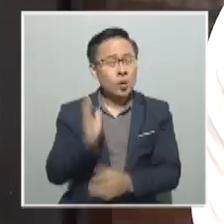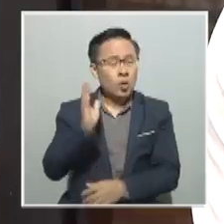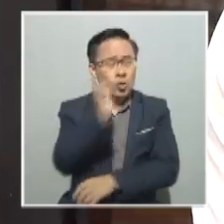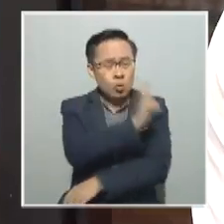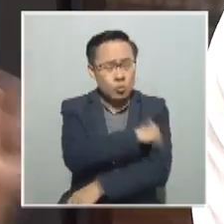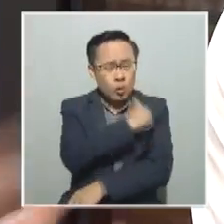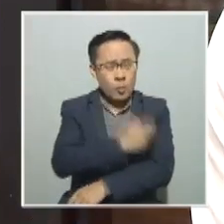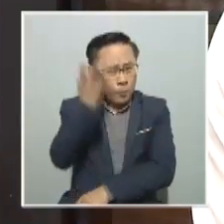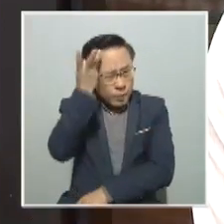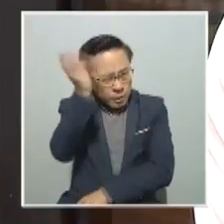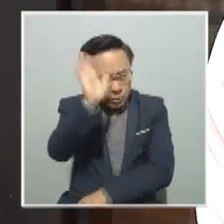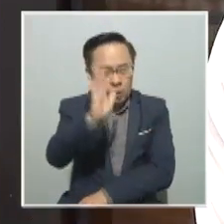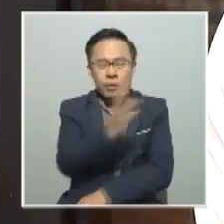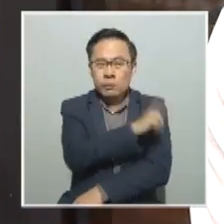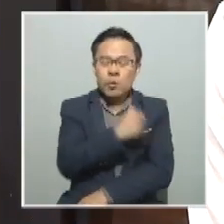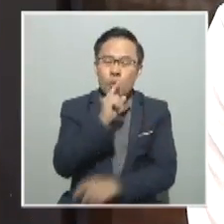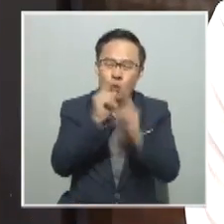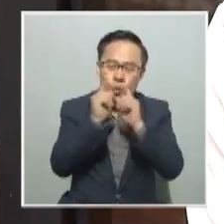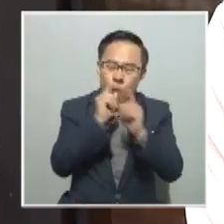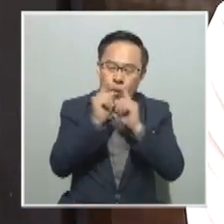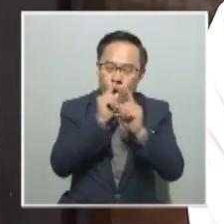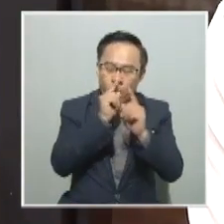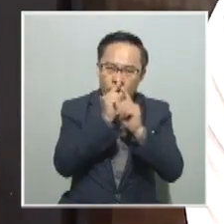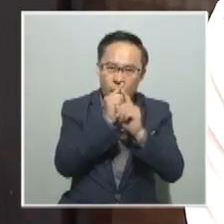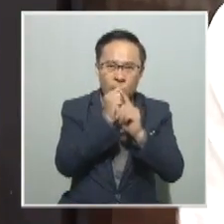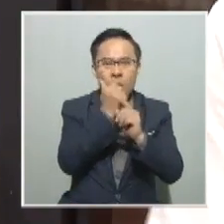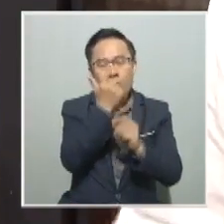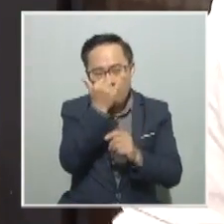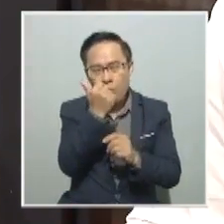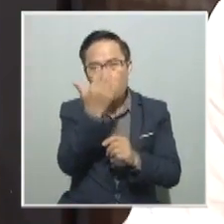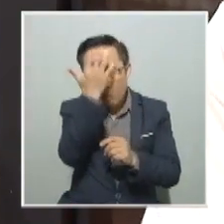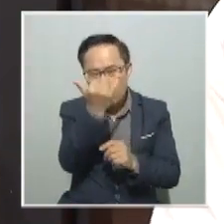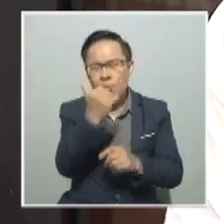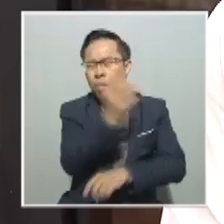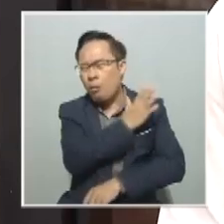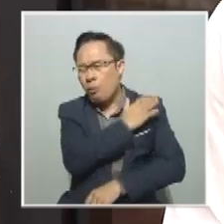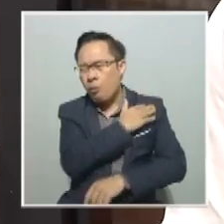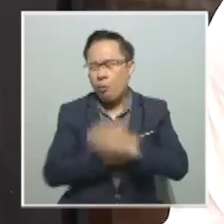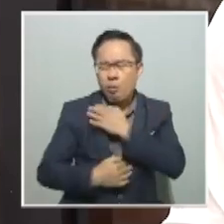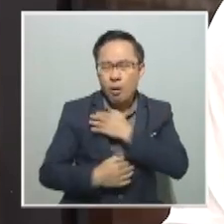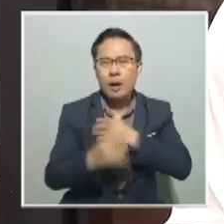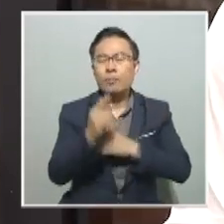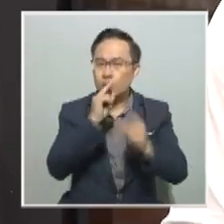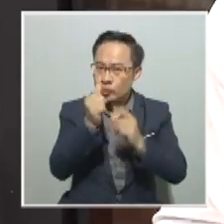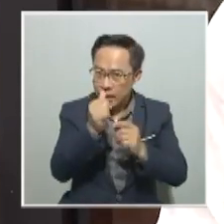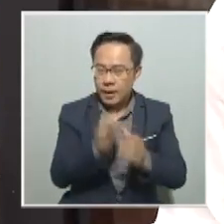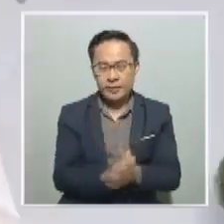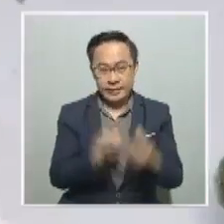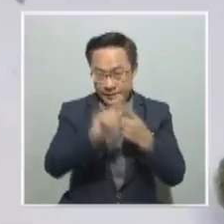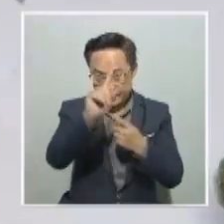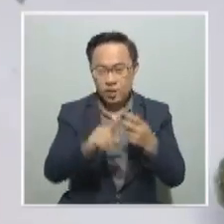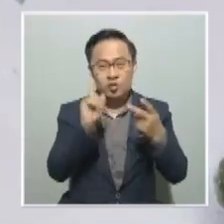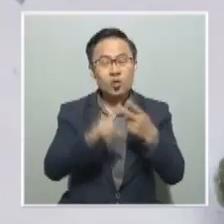ารู้สึกผ่อนคลายกล้าบอกความจริงหมดเลยว่าไปทำอะไรมาถึงไหล่ติดอะไรอย่างงี้ แล้วข้อ2นี่สงสัย ข้อ2ที่อยากถามคือคุณหมอชื่อเล่นชื่อหมีเหรอครับ